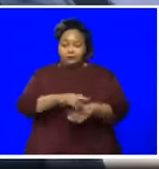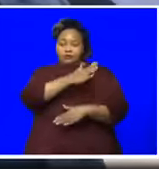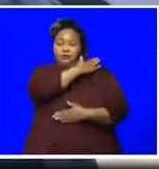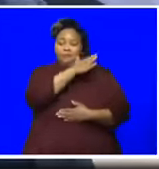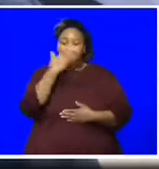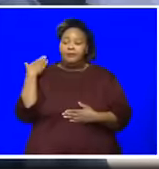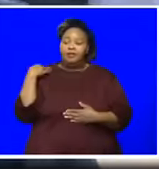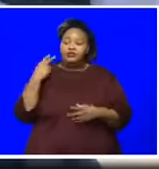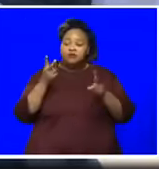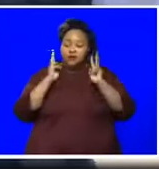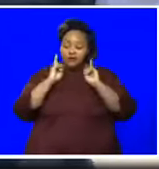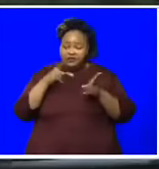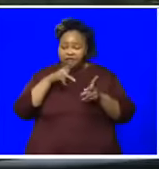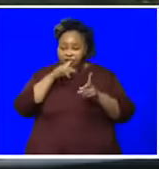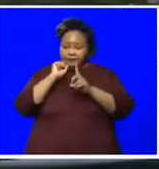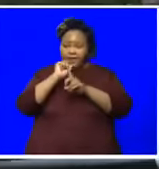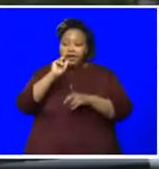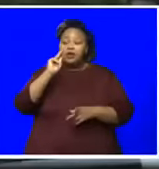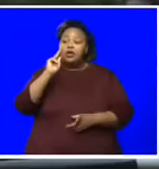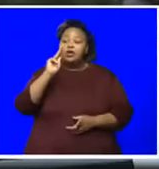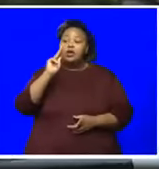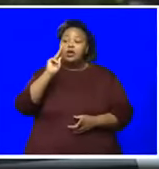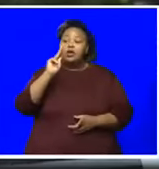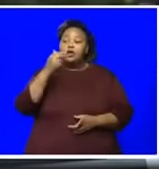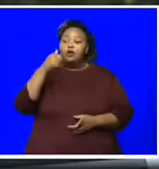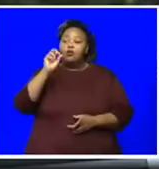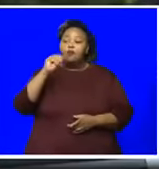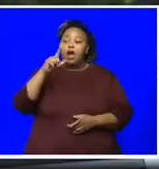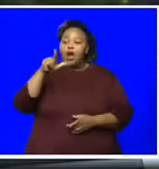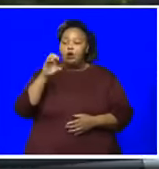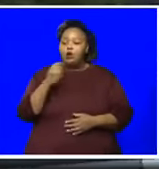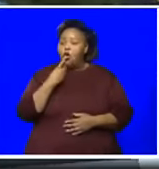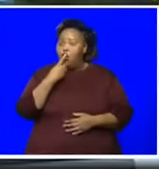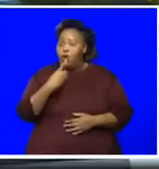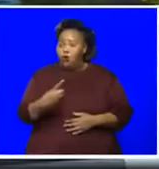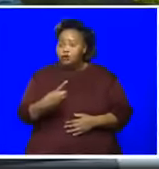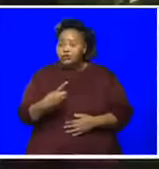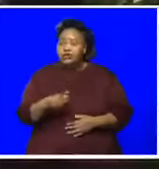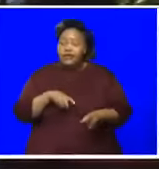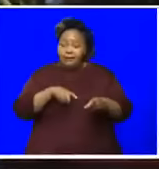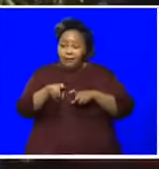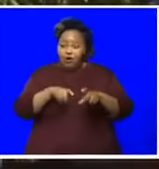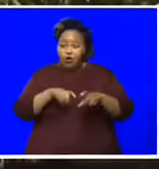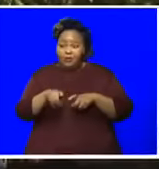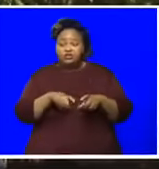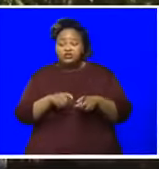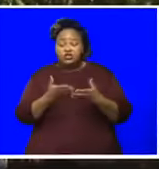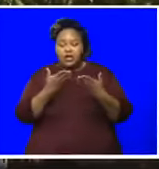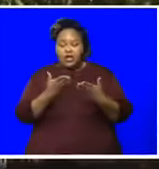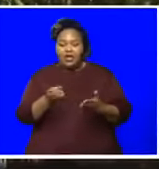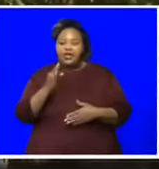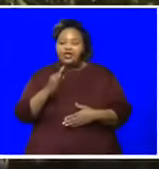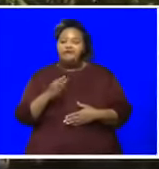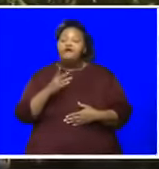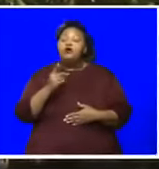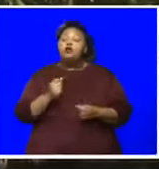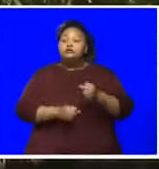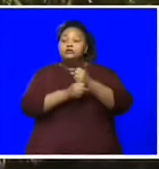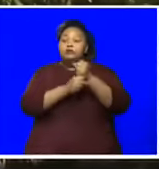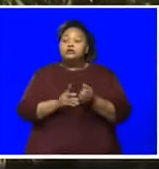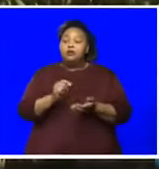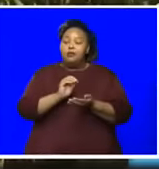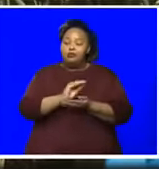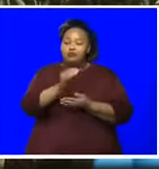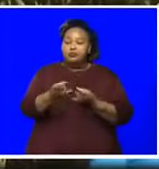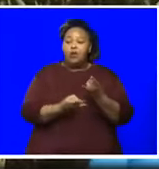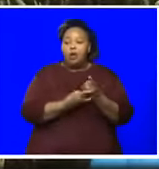khumalo ukhulume kakhulu ke ukuthi imincintiswane lefana nale noma kusekelwa ngetimali kwemincintiswane lefana nale kuthi awuseta kakhulu ke kute kukhangisa lapha